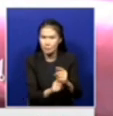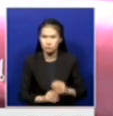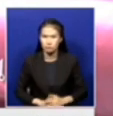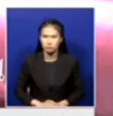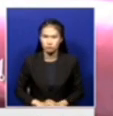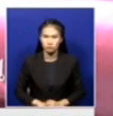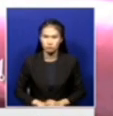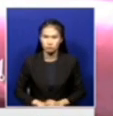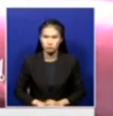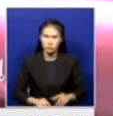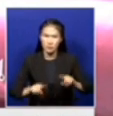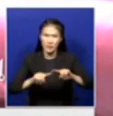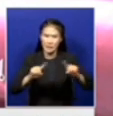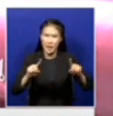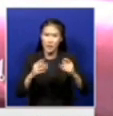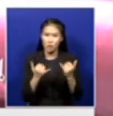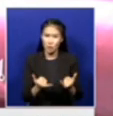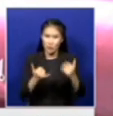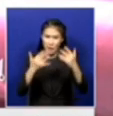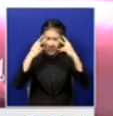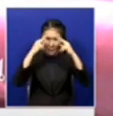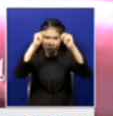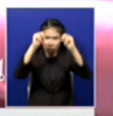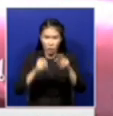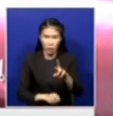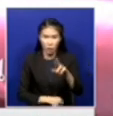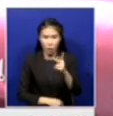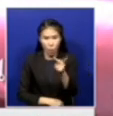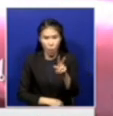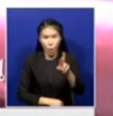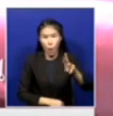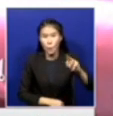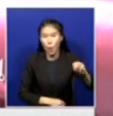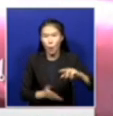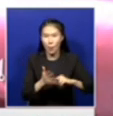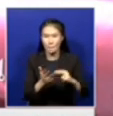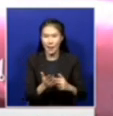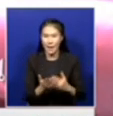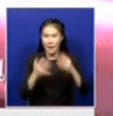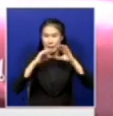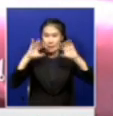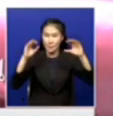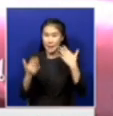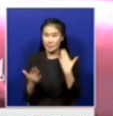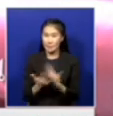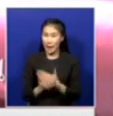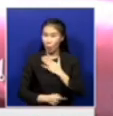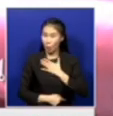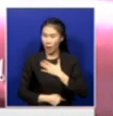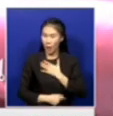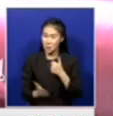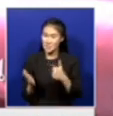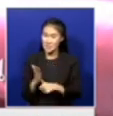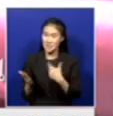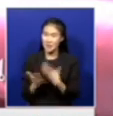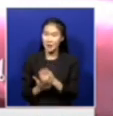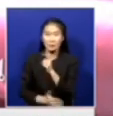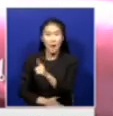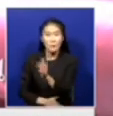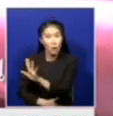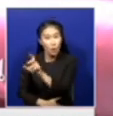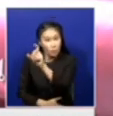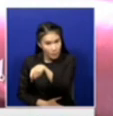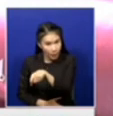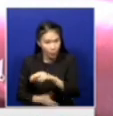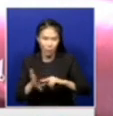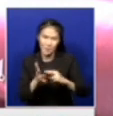แต่เป็นเพราะท่านนายกและครม.ท่านไม่ต้องใช้เงินในกระเป๋าตัวเองไปจ่ายหนี้หรือเปล่านะครับเพราะฉะนั้นท่านก็เลยใช้อำนาจ